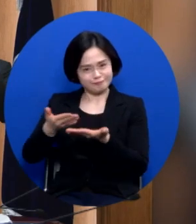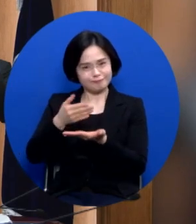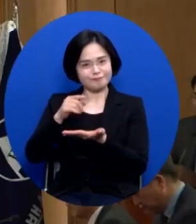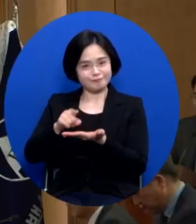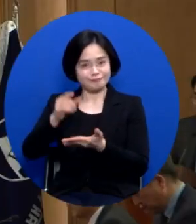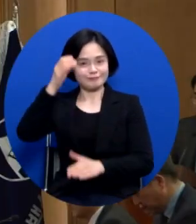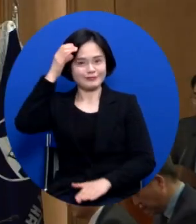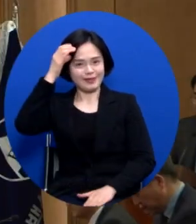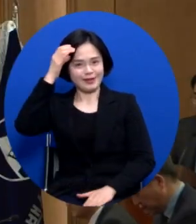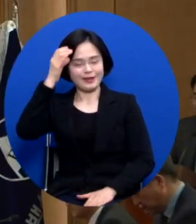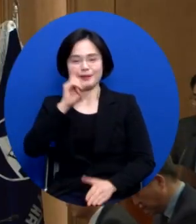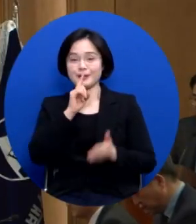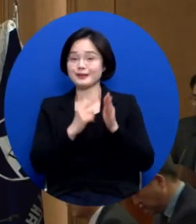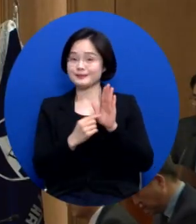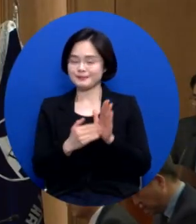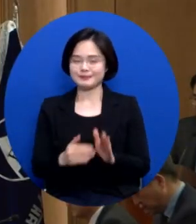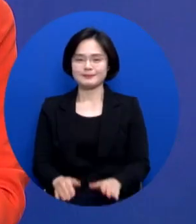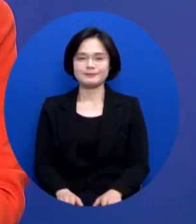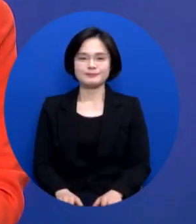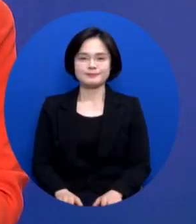것이라며 기대감을 전했습니다.